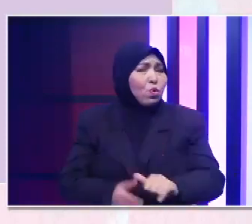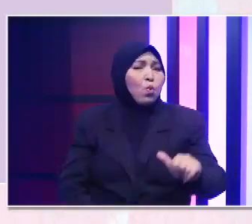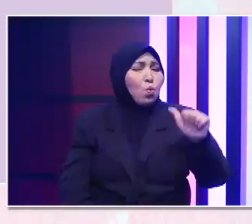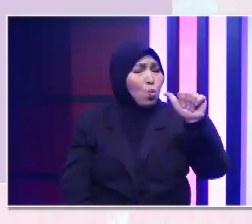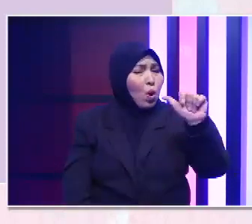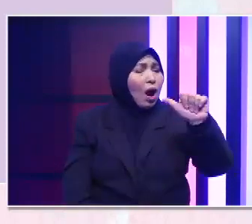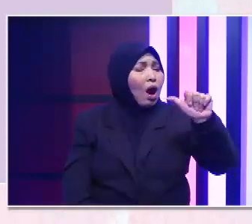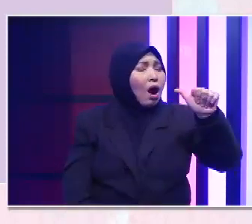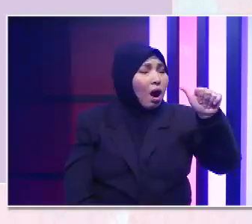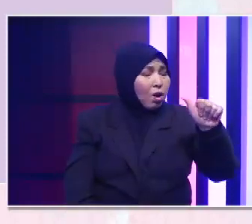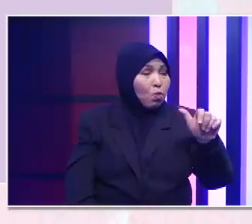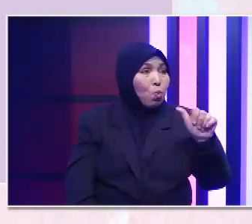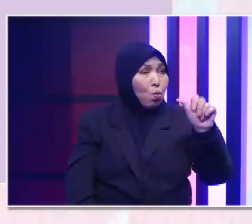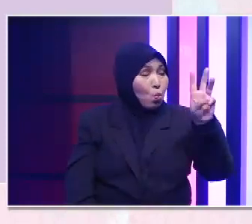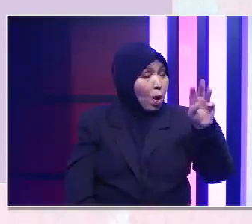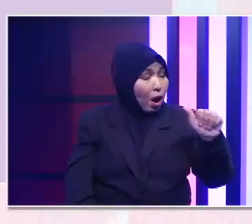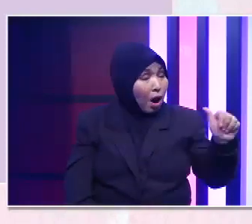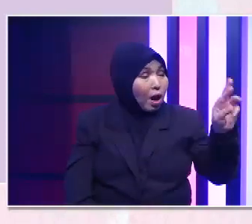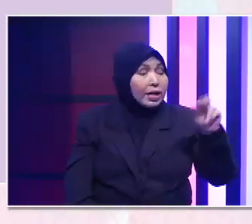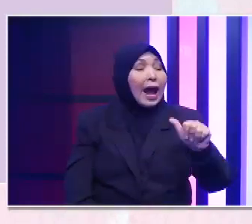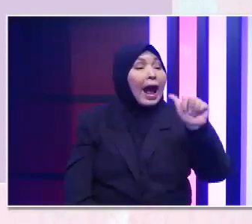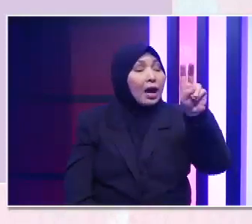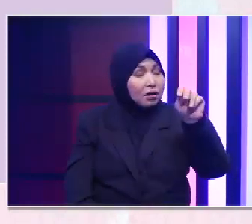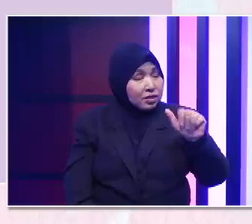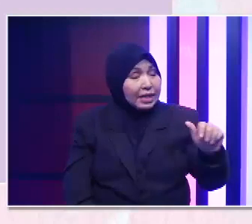waala tanpa air